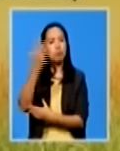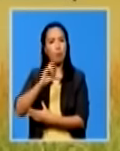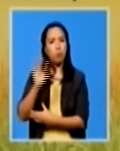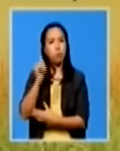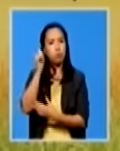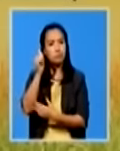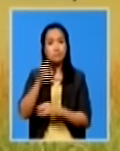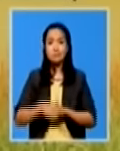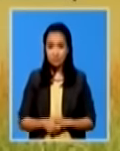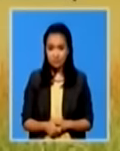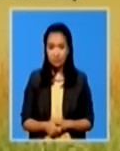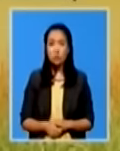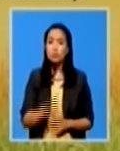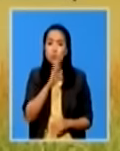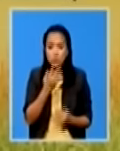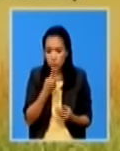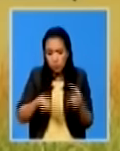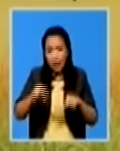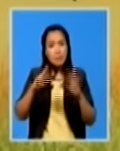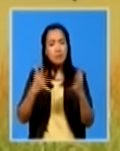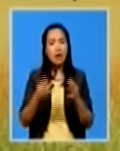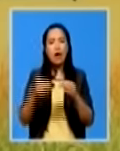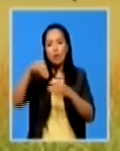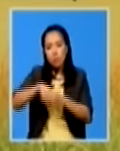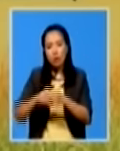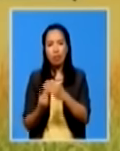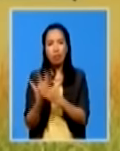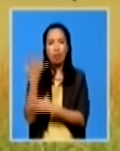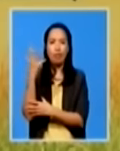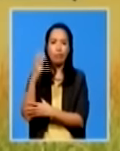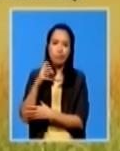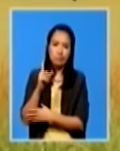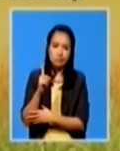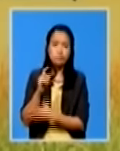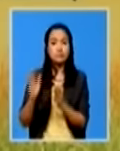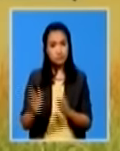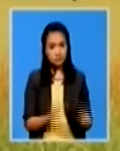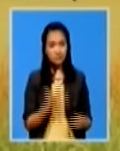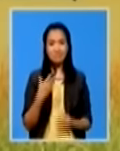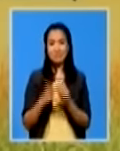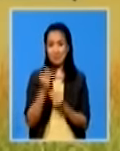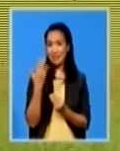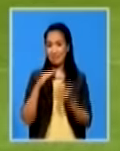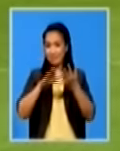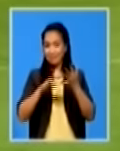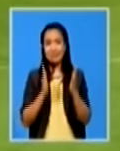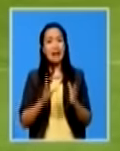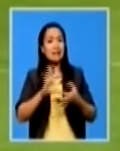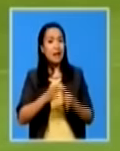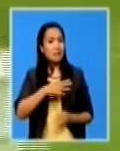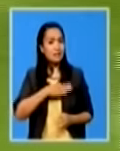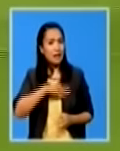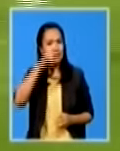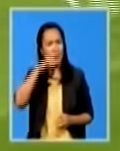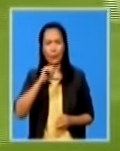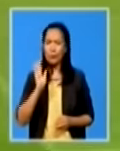ไม้นะไม่งั้นปลูกไปก็ตายหมดนะเมื่อวันหยุดสุดสัปดาห์ที่ผ่านมานั้นได้มีนักกีฬาทีมชาติไทยหลายประเภทได้ทำหน้าที่ได้อย่างส